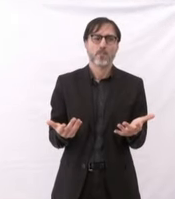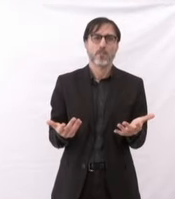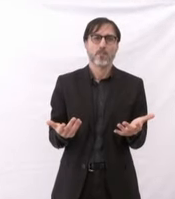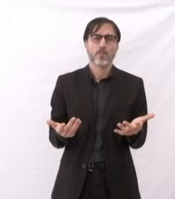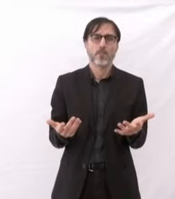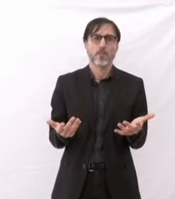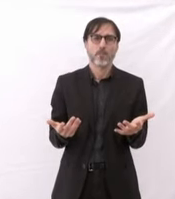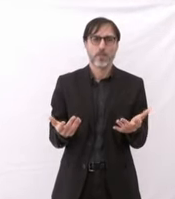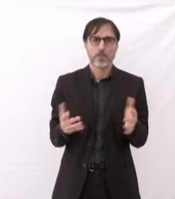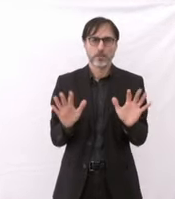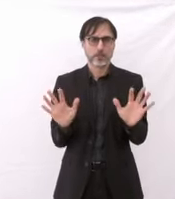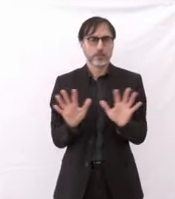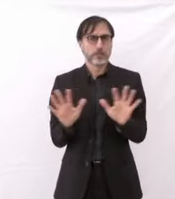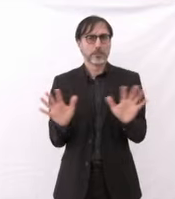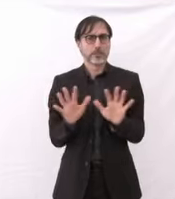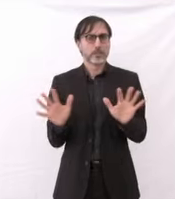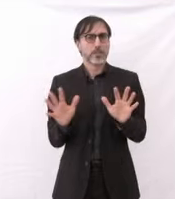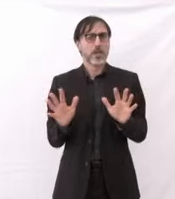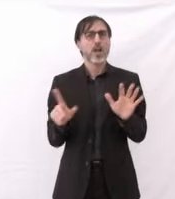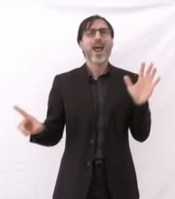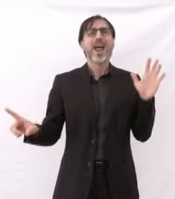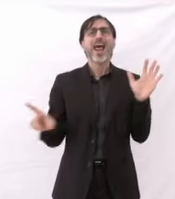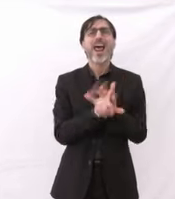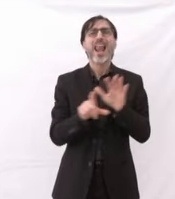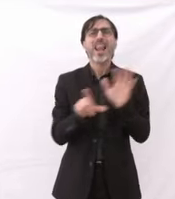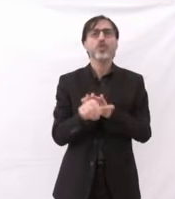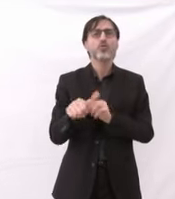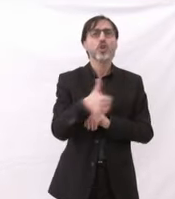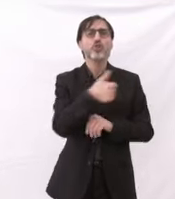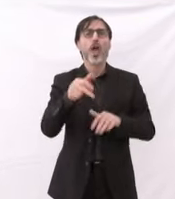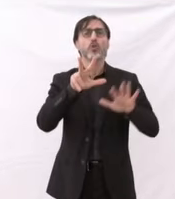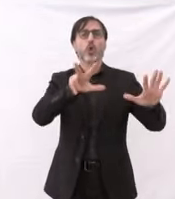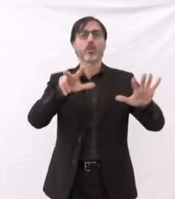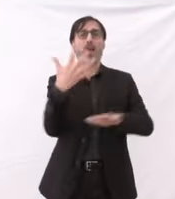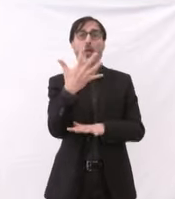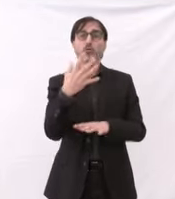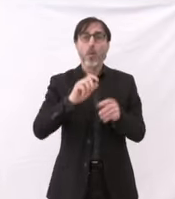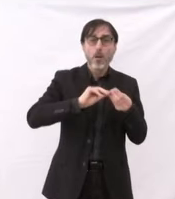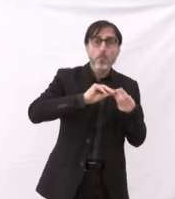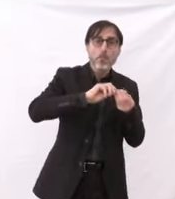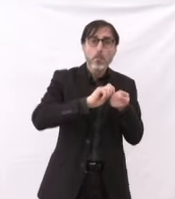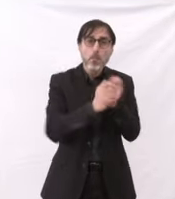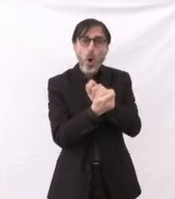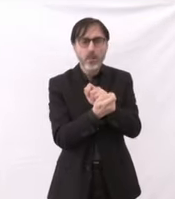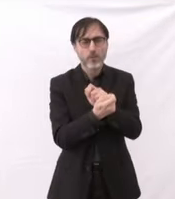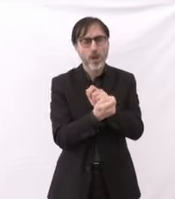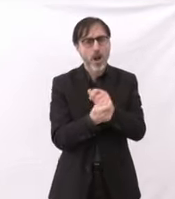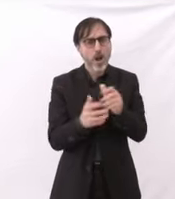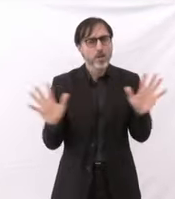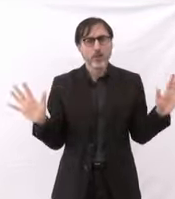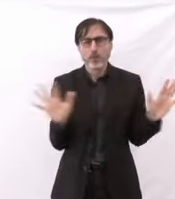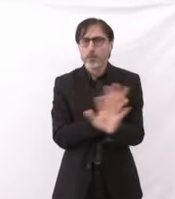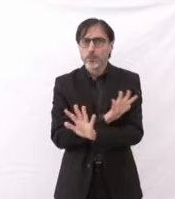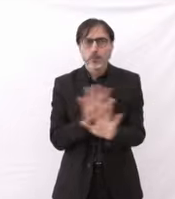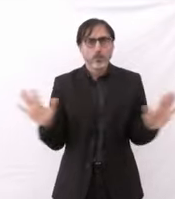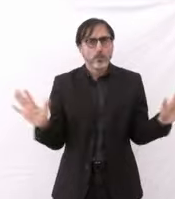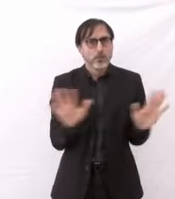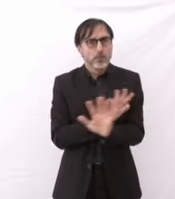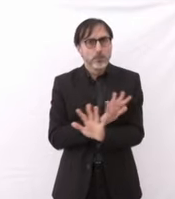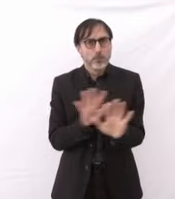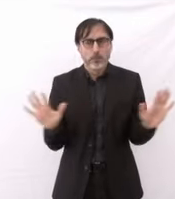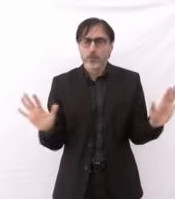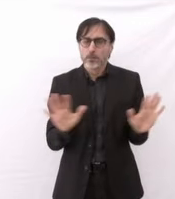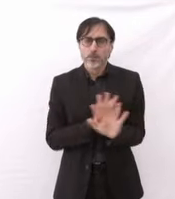è un guaio questa modifica della legge 185. È un guaio!